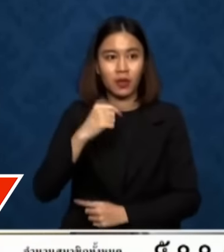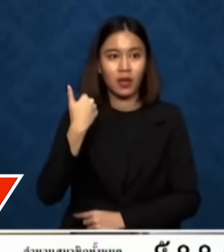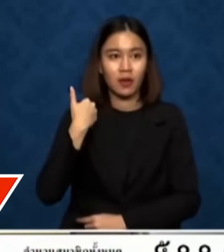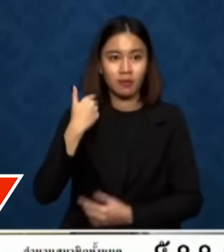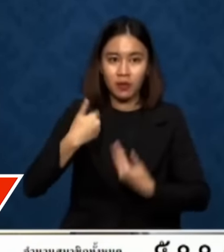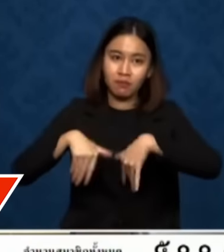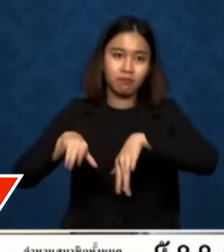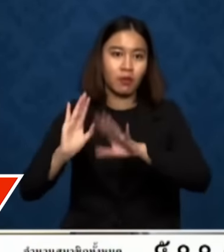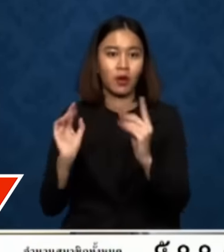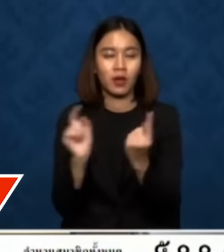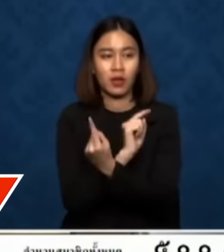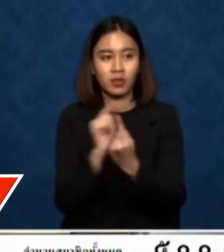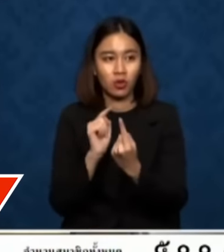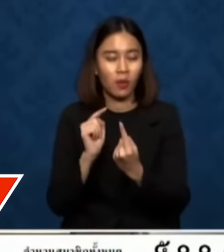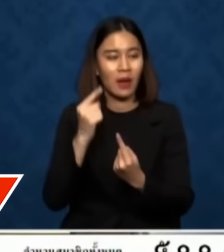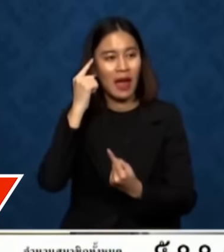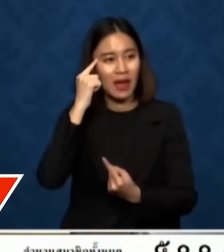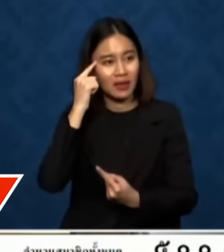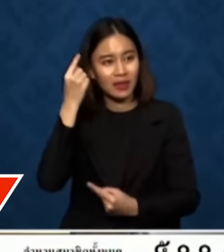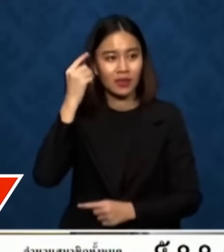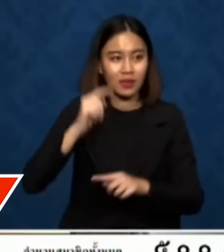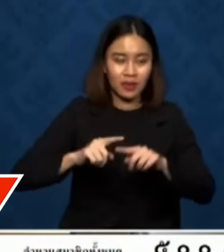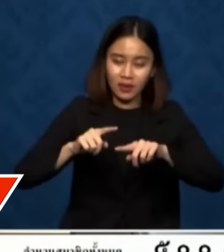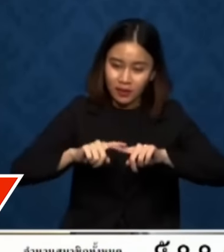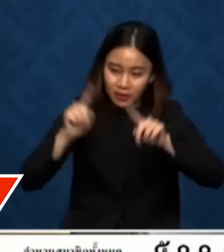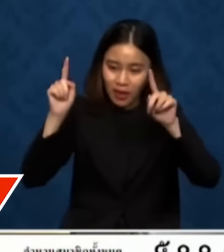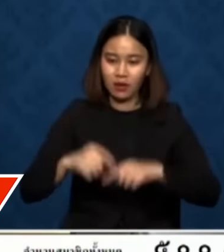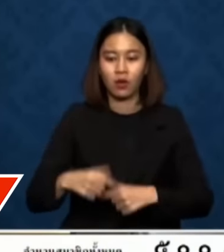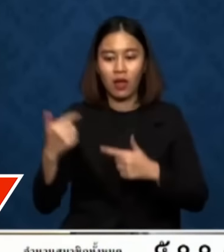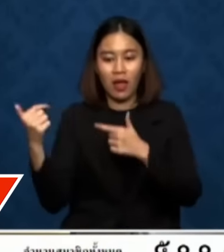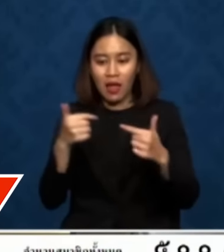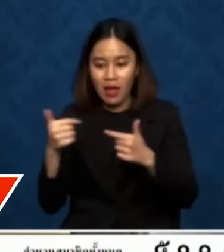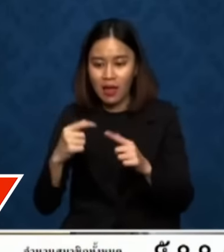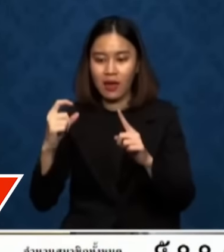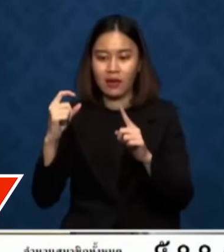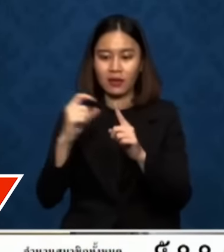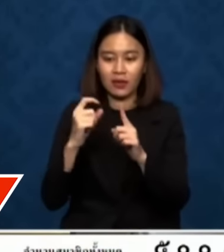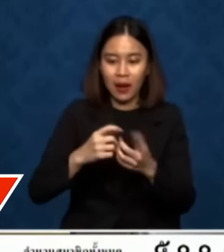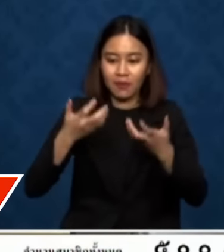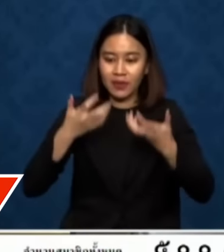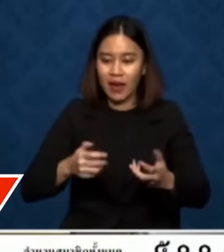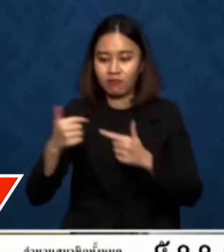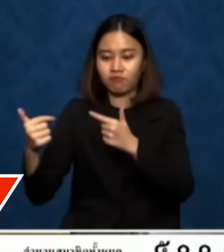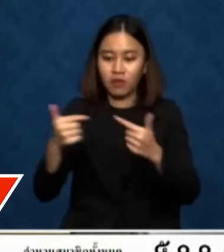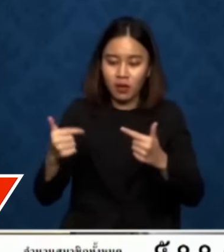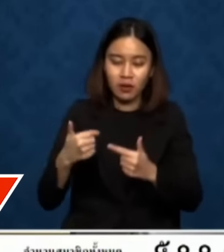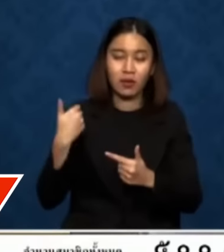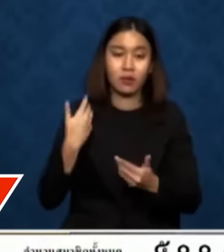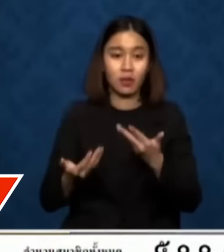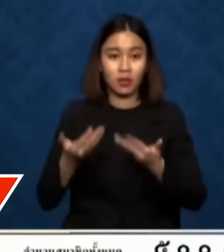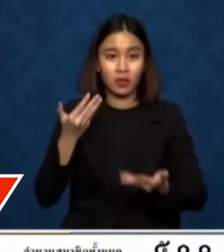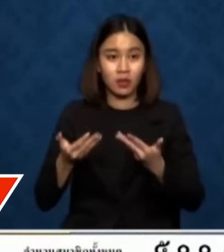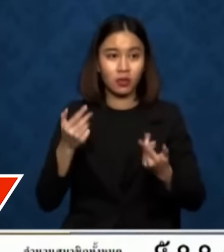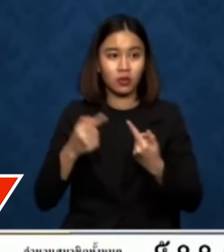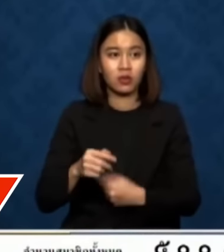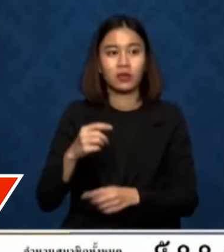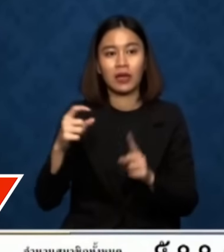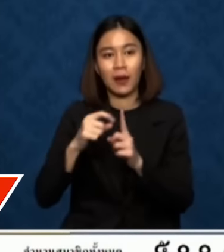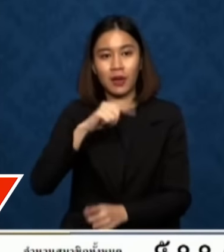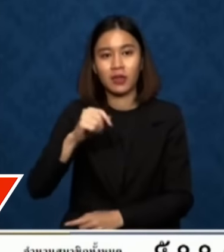ล่อยให้สังคมปั่นความคิดเห็นต่างขั้วสุดโต่งโจมตีกันด้วยถ้อยคำรุนแรงที่ไปมาหรือที่เรียกว่า